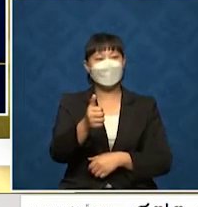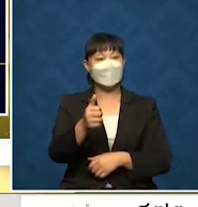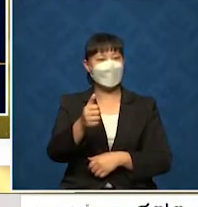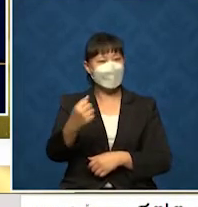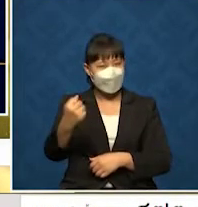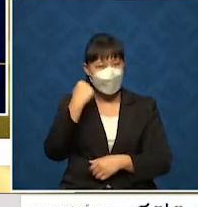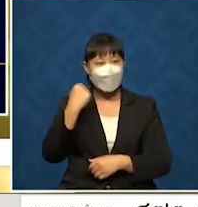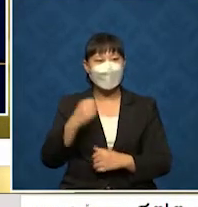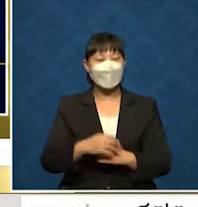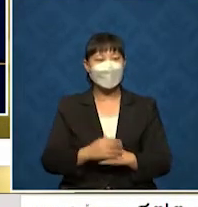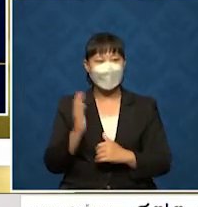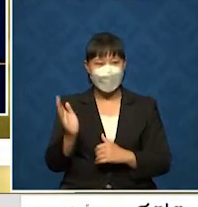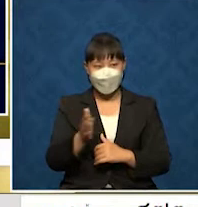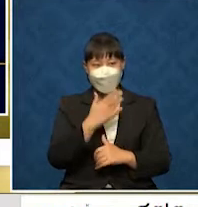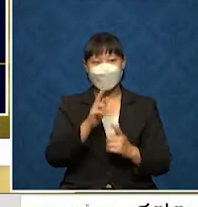าตไปสไลด์ที่3